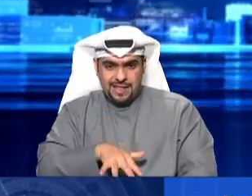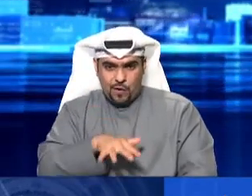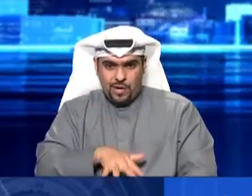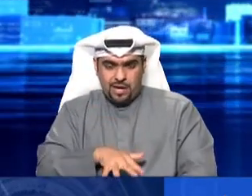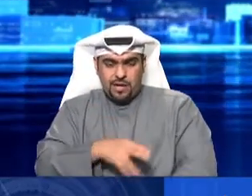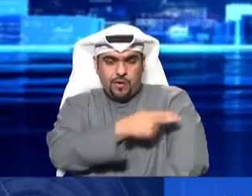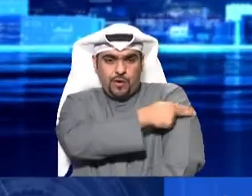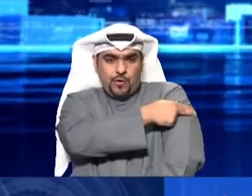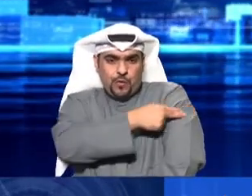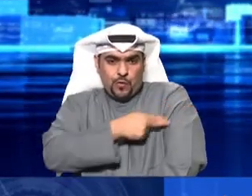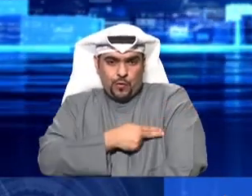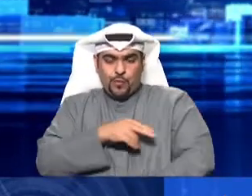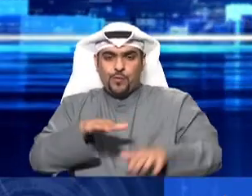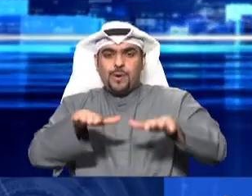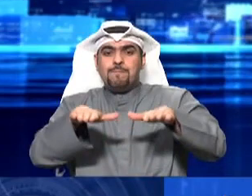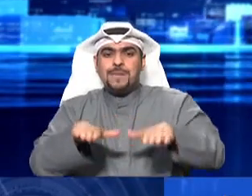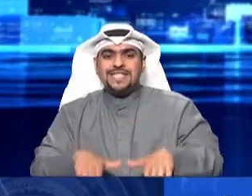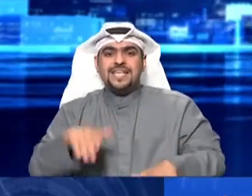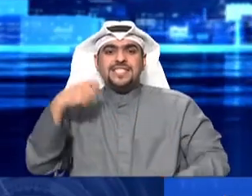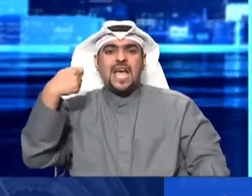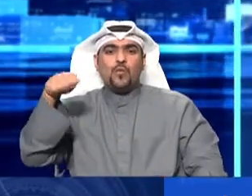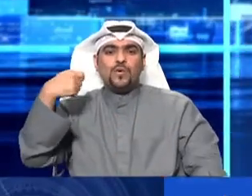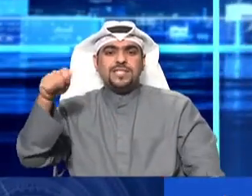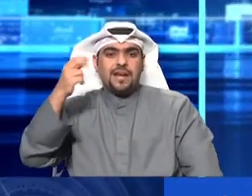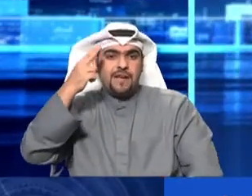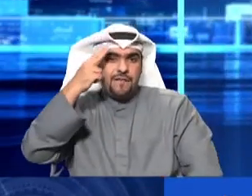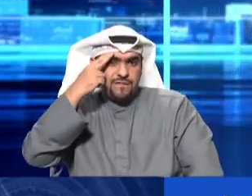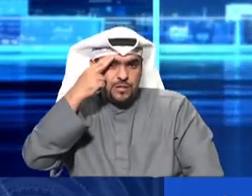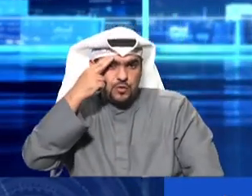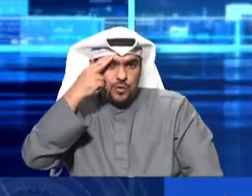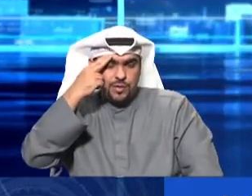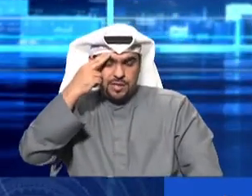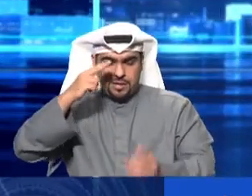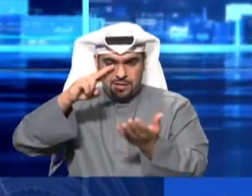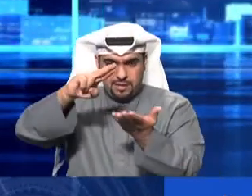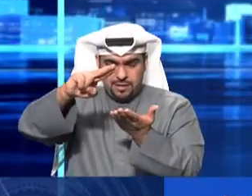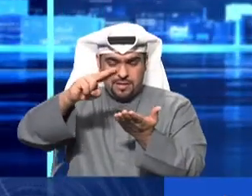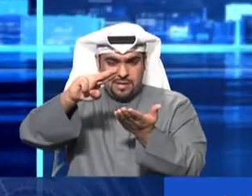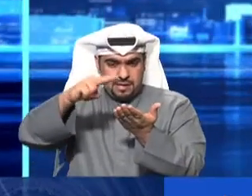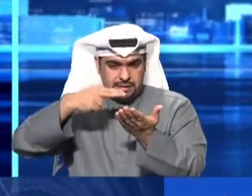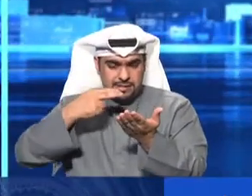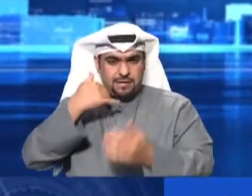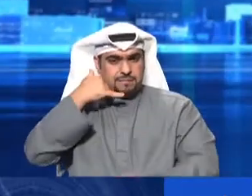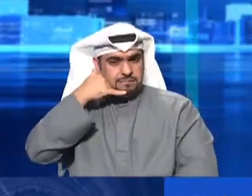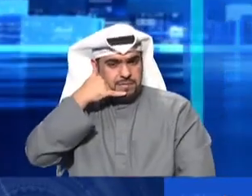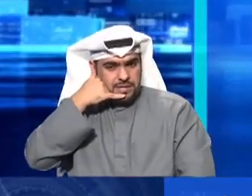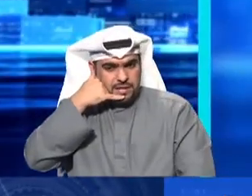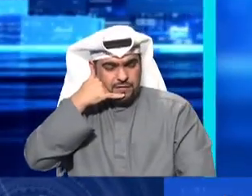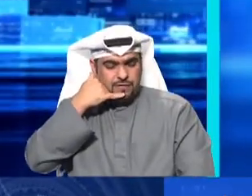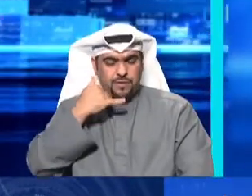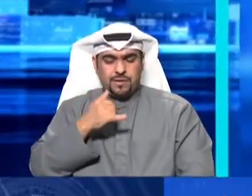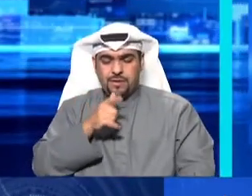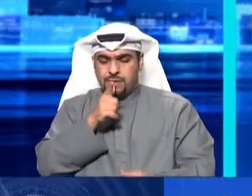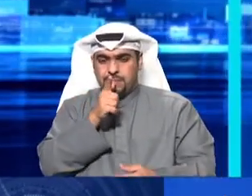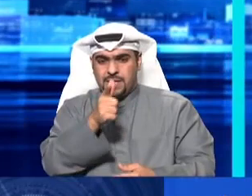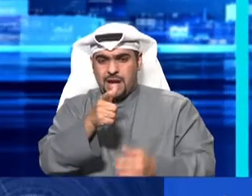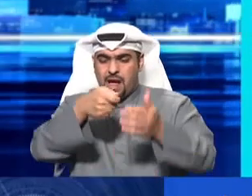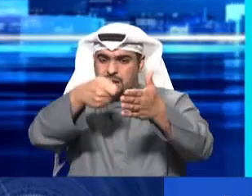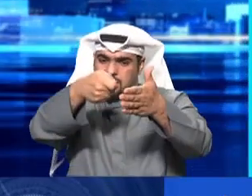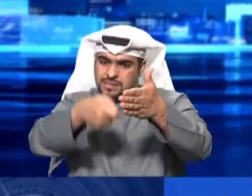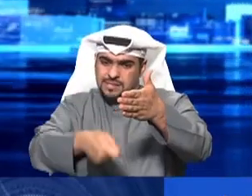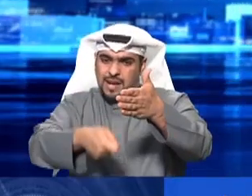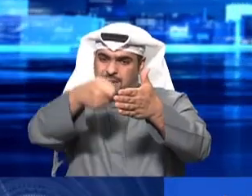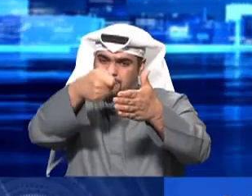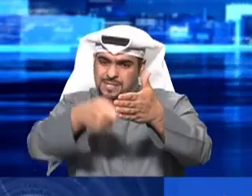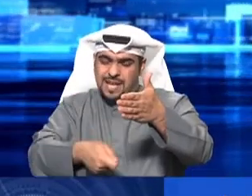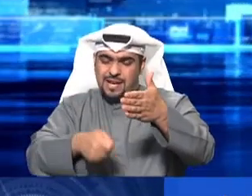السعودية الشقيقة، أعرب خلاله عن خالص تعازيه ومواساته لسموه وللأسرة بوفاة المغفور له